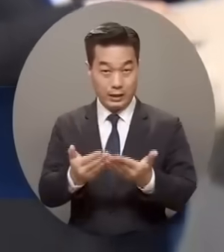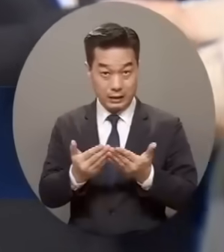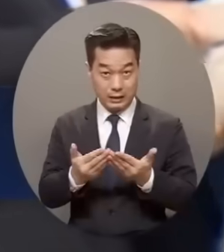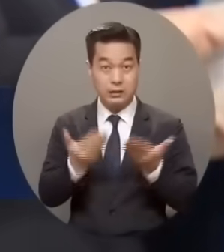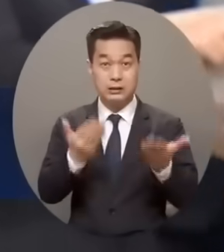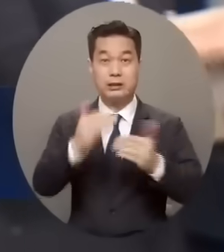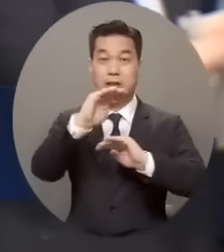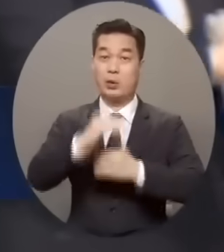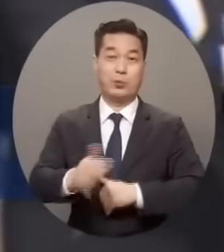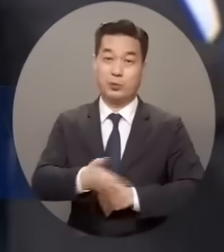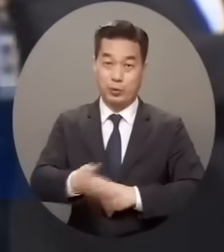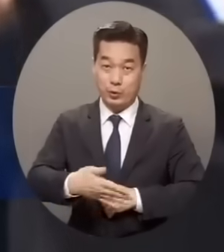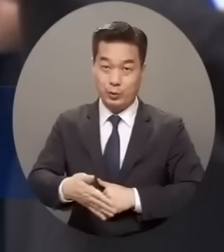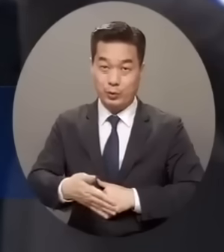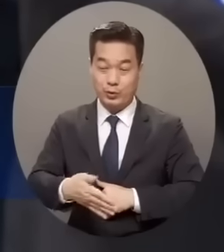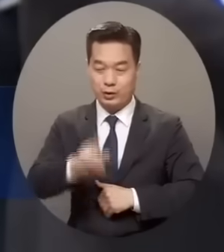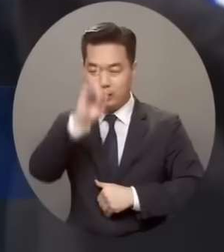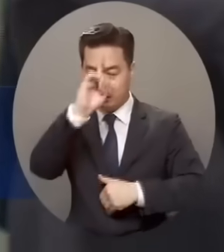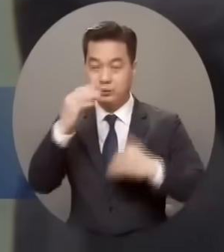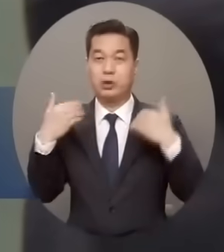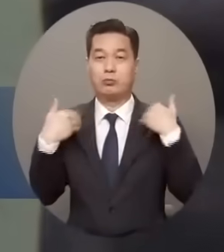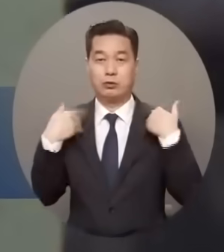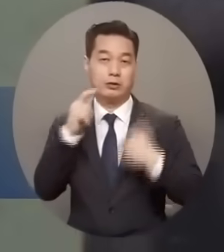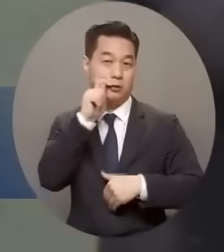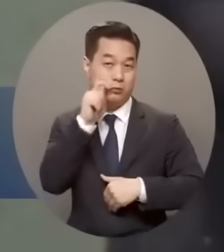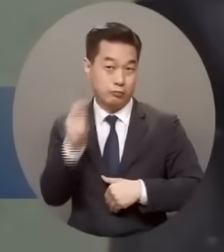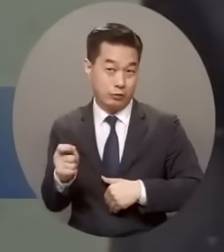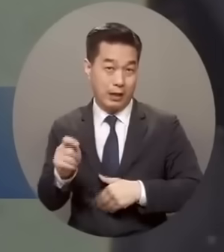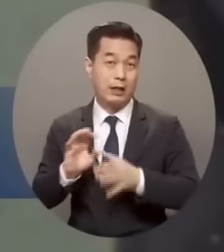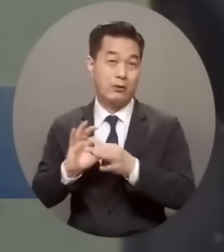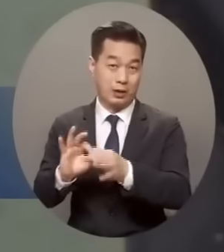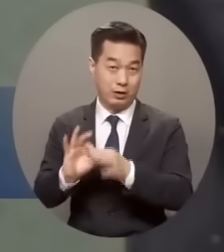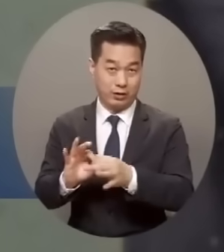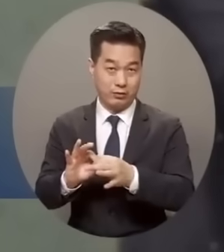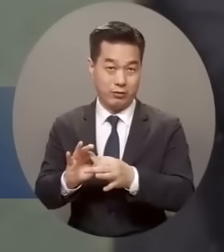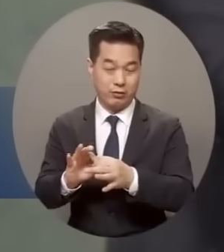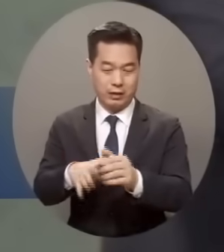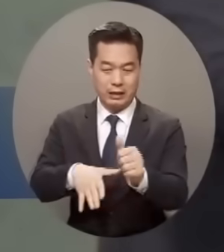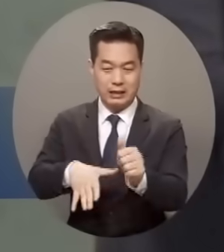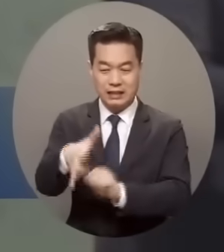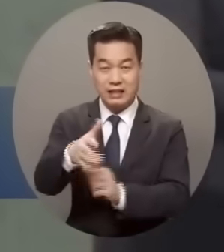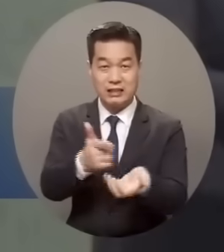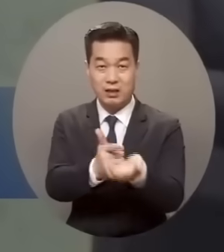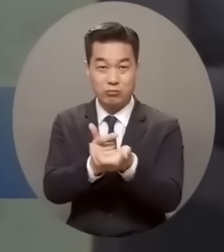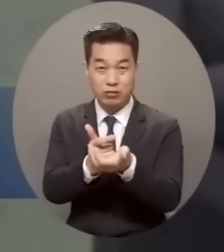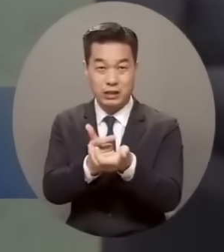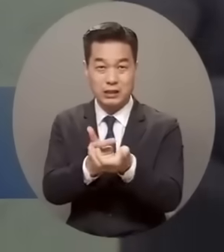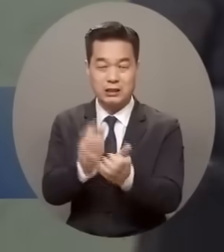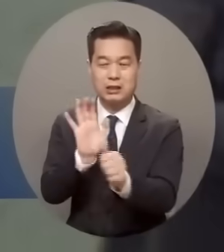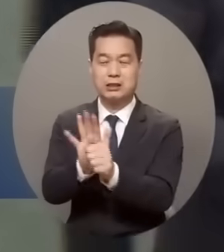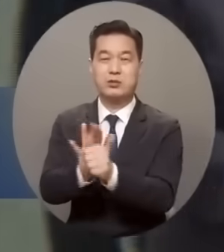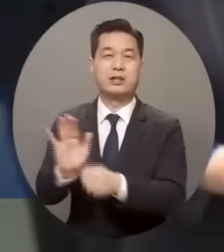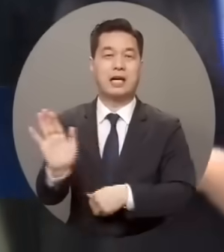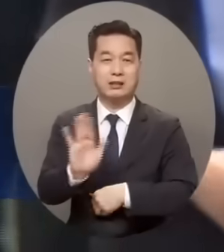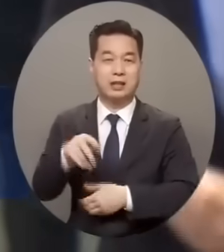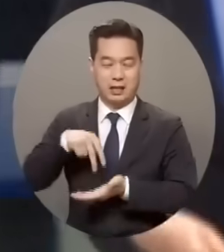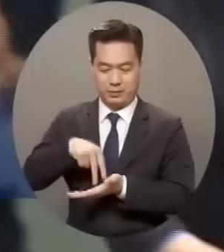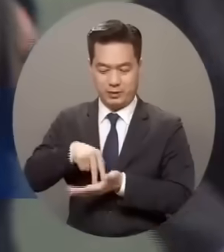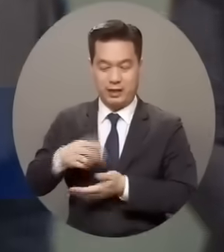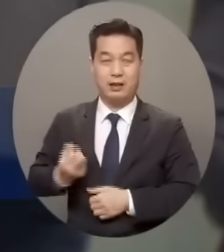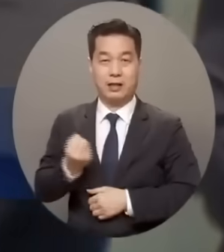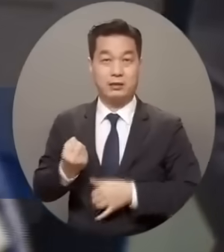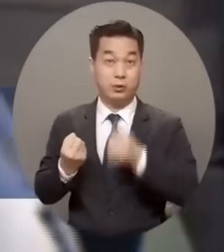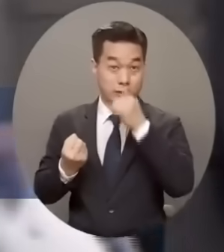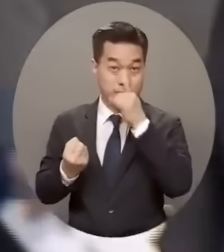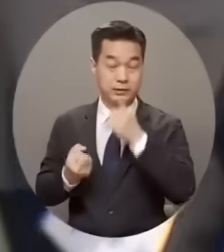내용은 없습니다. 그 정부는 우크라이나에 대해서 살상 무기는 지원하지 않는다 그런 입장을 지금